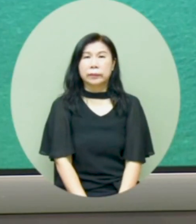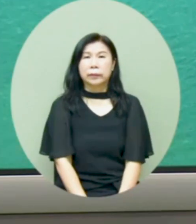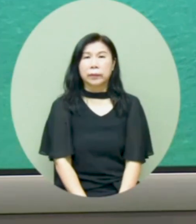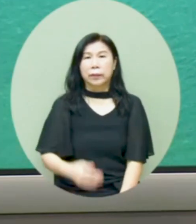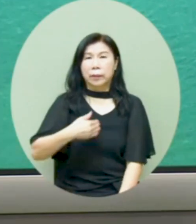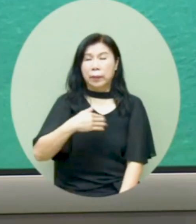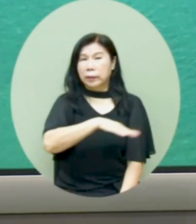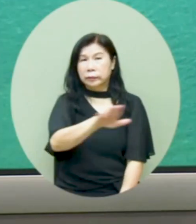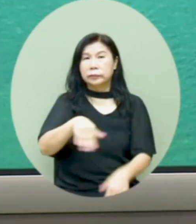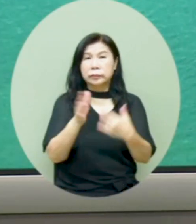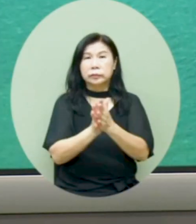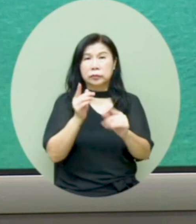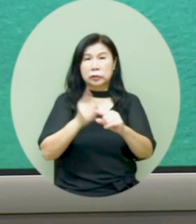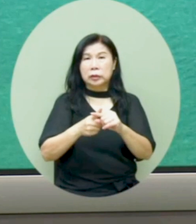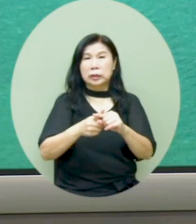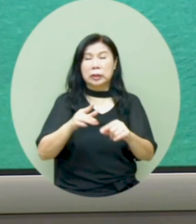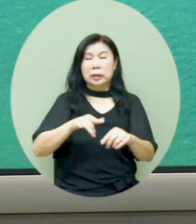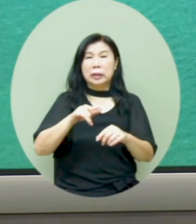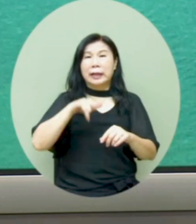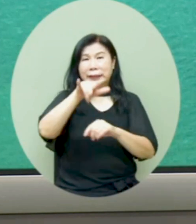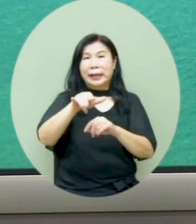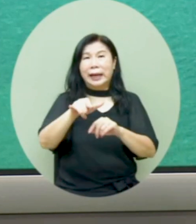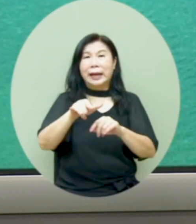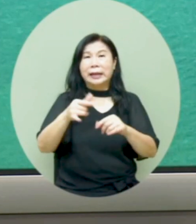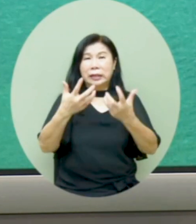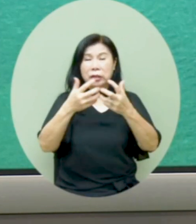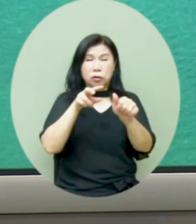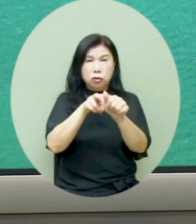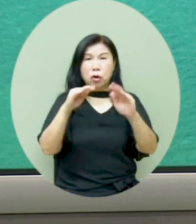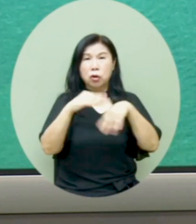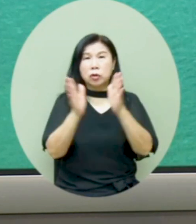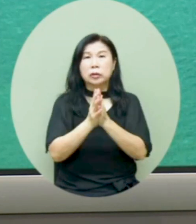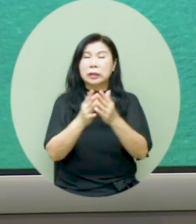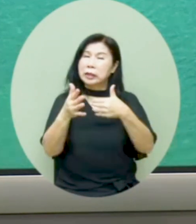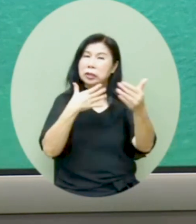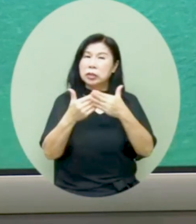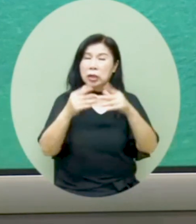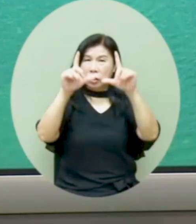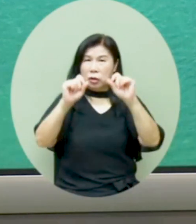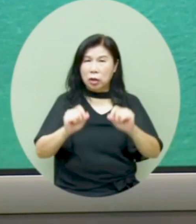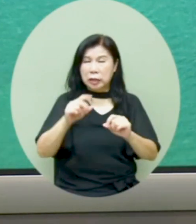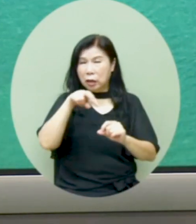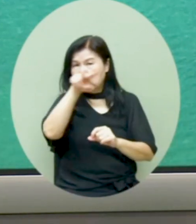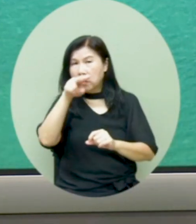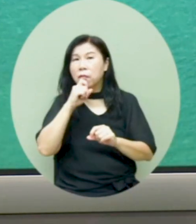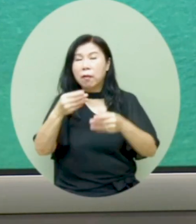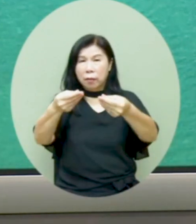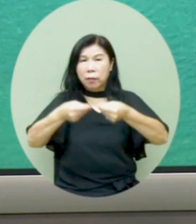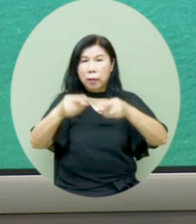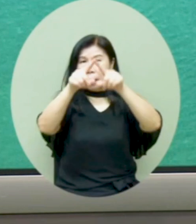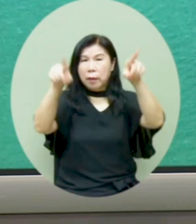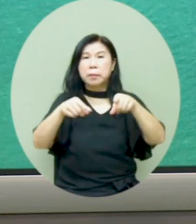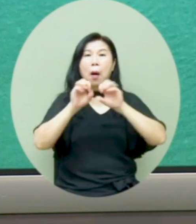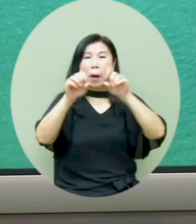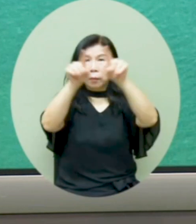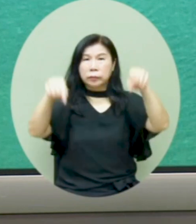我们已经要求了机管局将事故的原因作详细的调查，还有提供一个报告